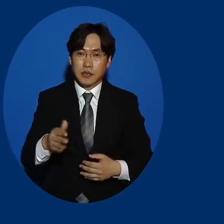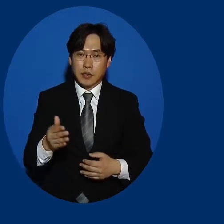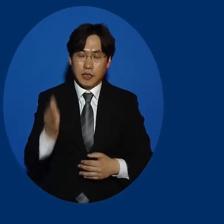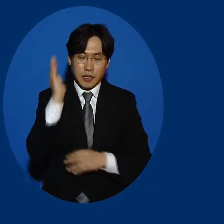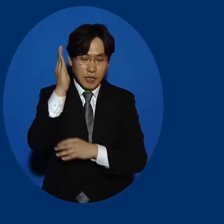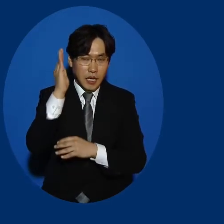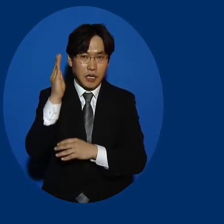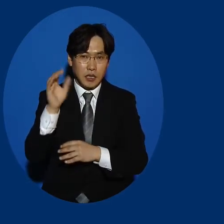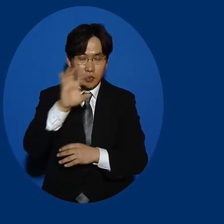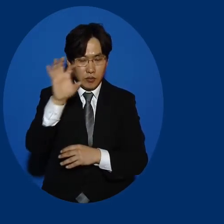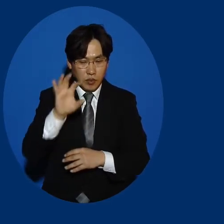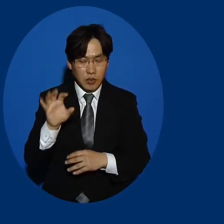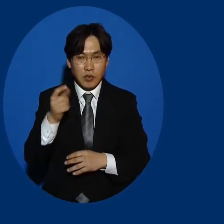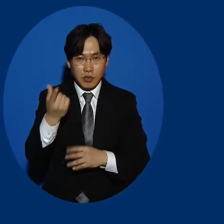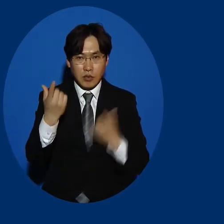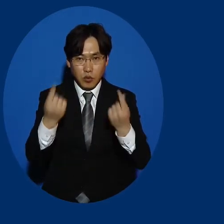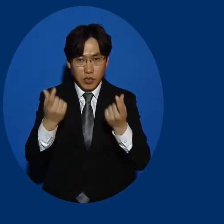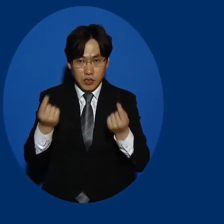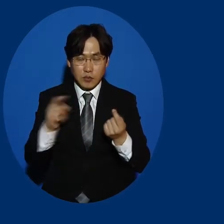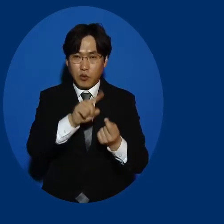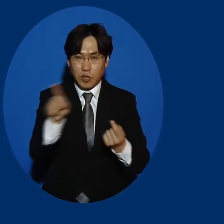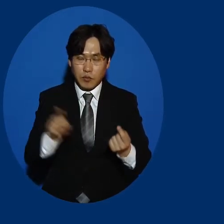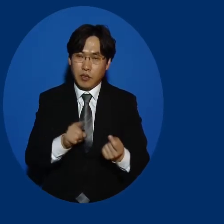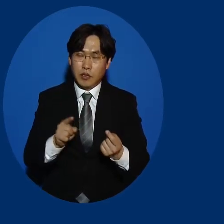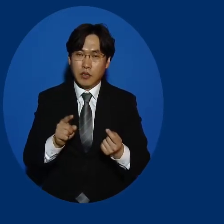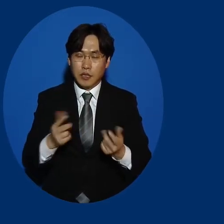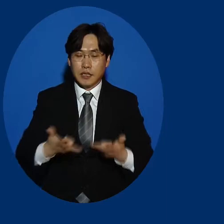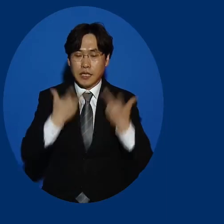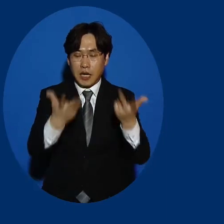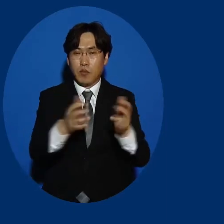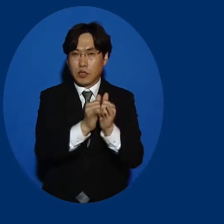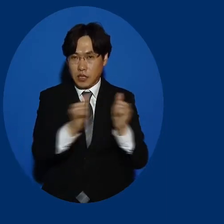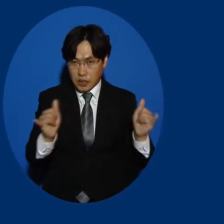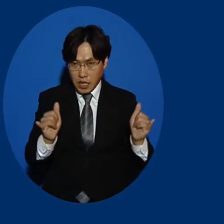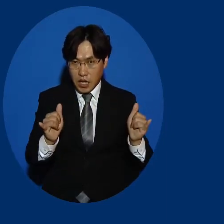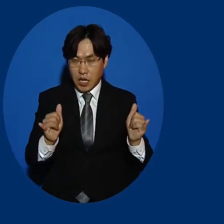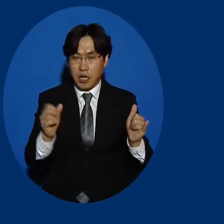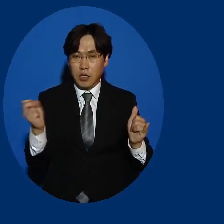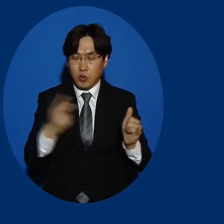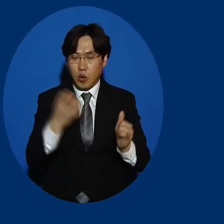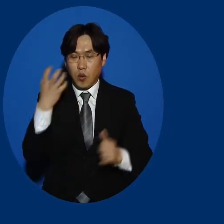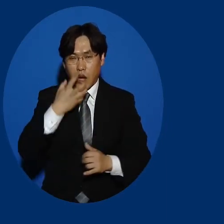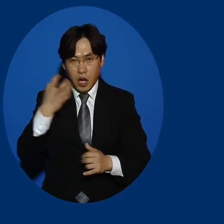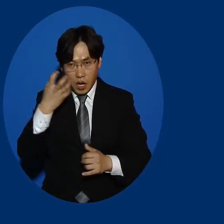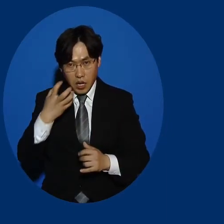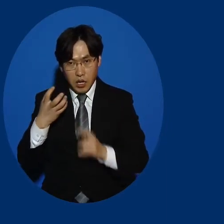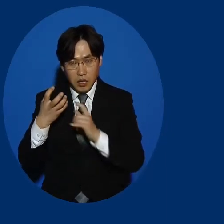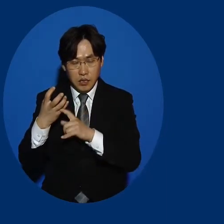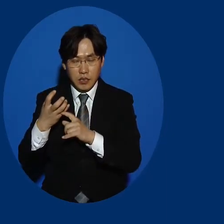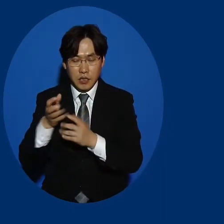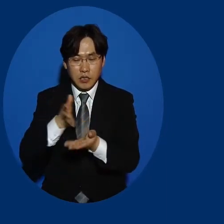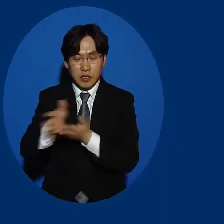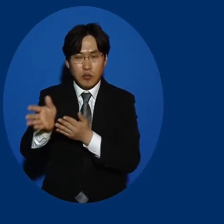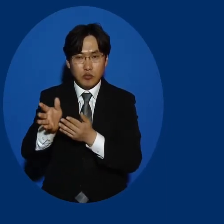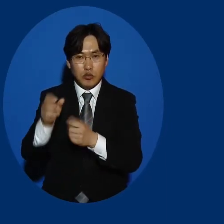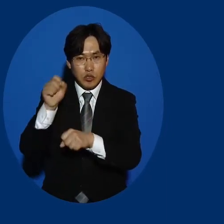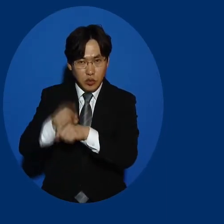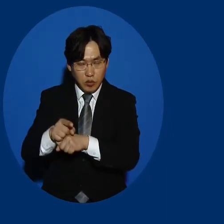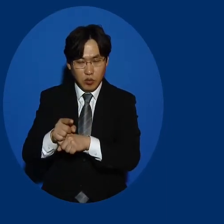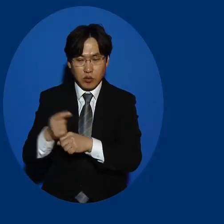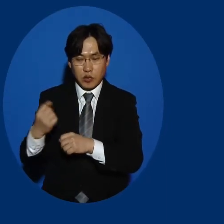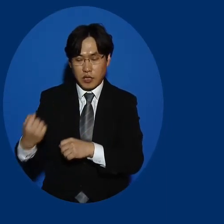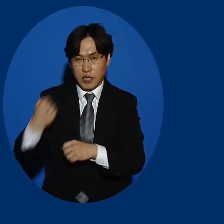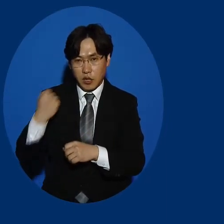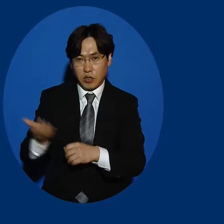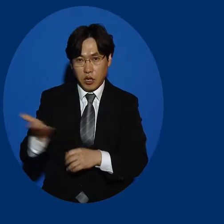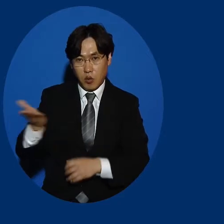나왔던 이야기입니다. 저는 정말 장애인 평생 교육의 그 종사자들뿐만 아니라 또 비장애인들의 전문성과 역량 강화 그리고